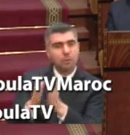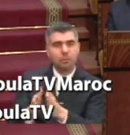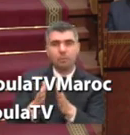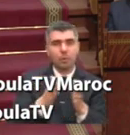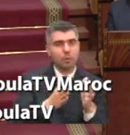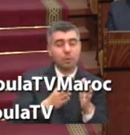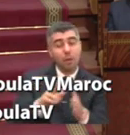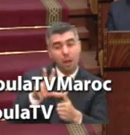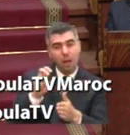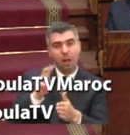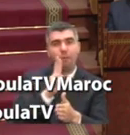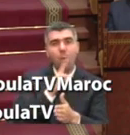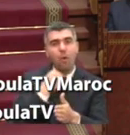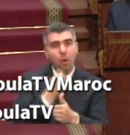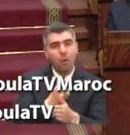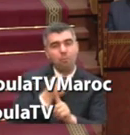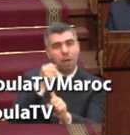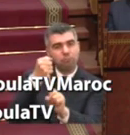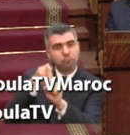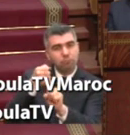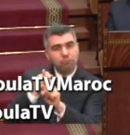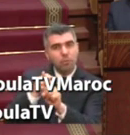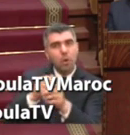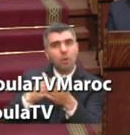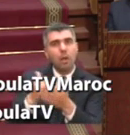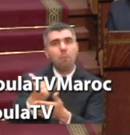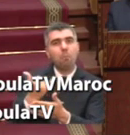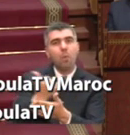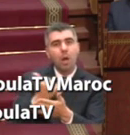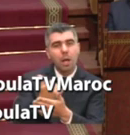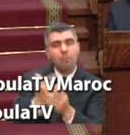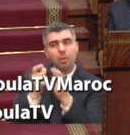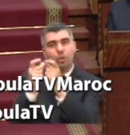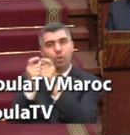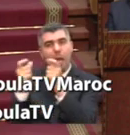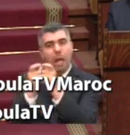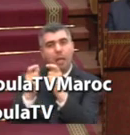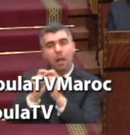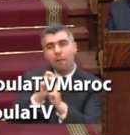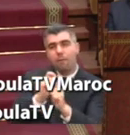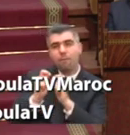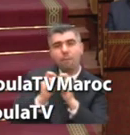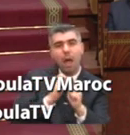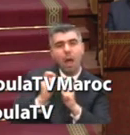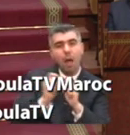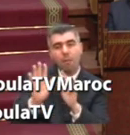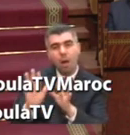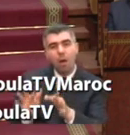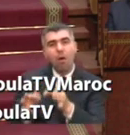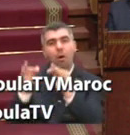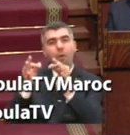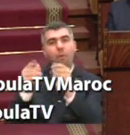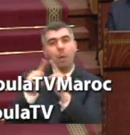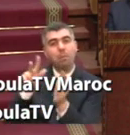أن الحكومة قامت وتقوم بمجهود مهم جدا مع هاد الشركات من أجل الوصول إلى حل والتزام في